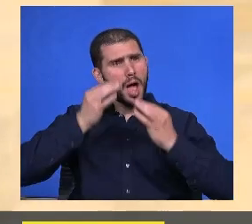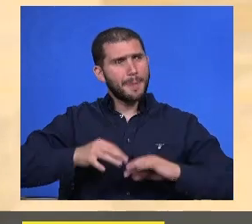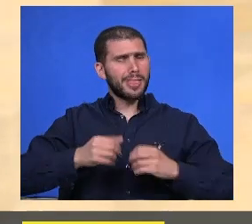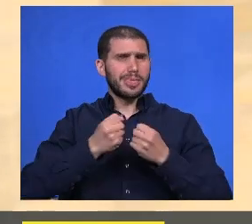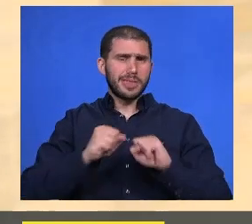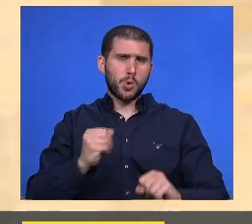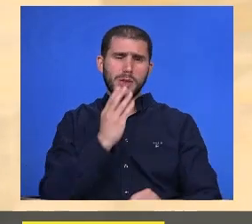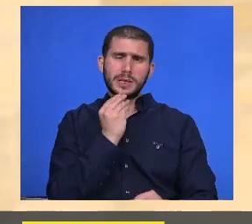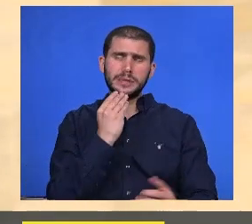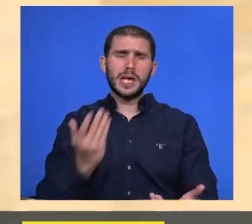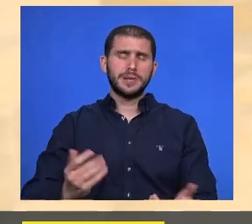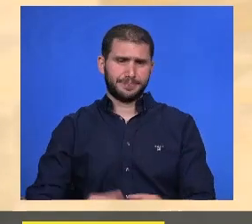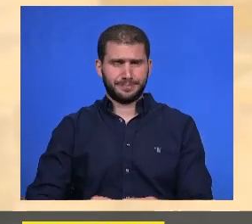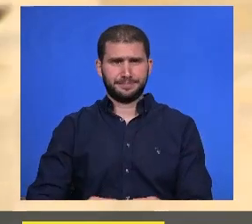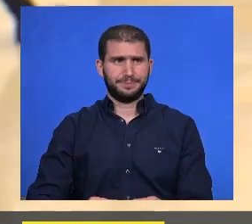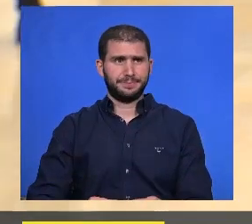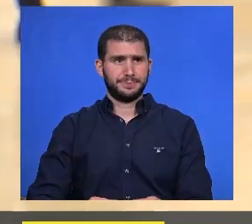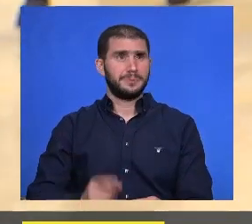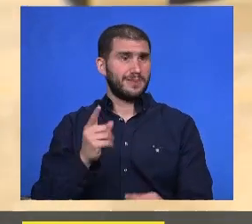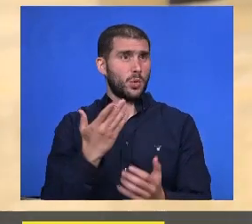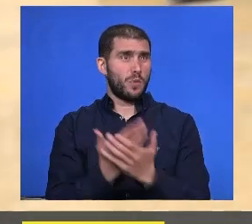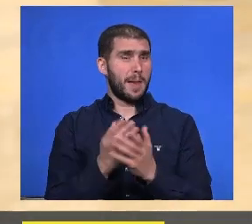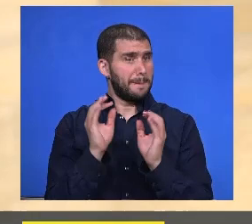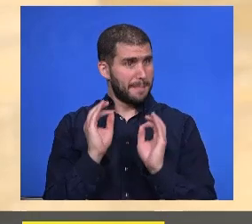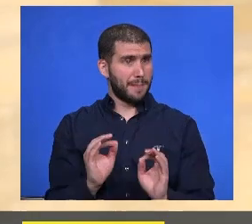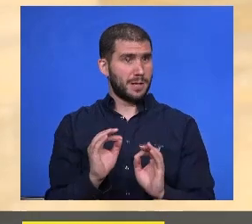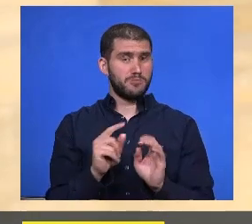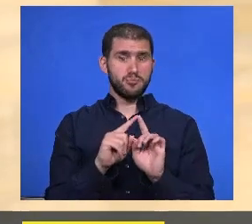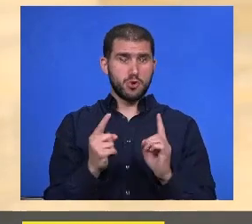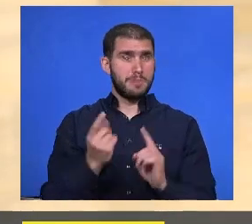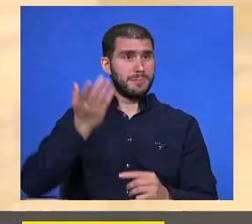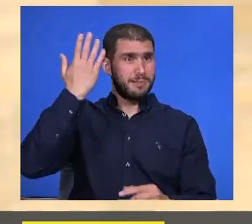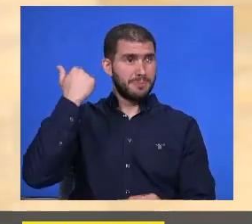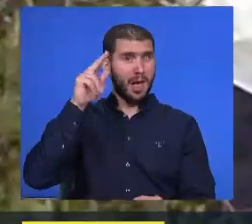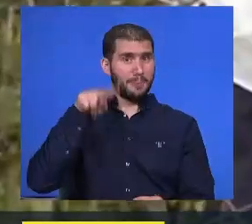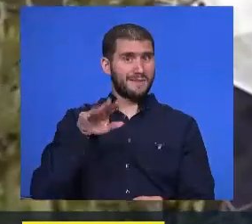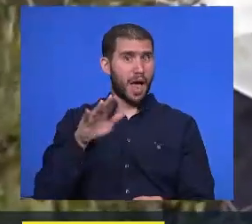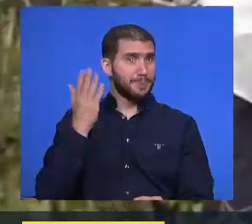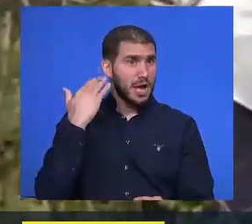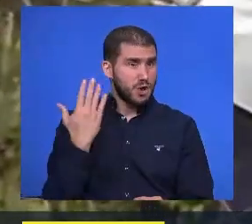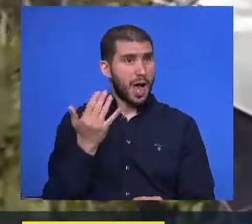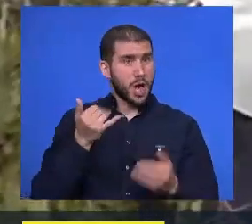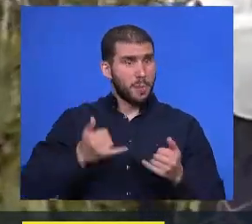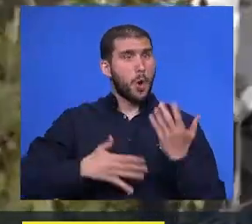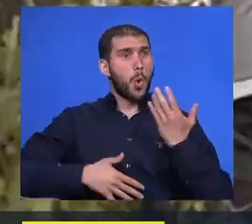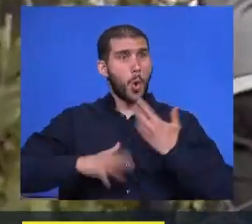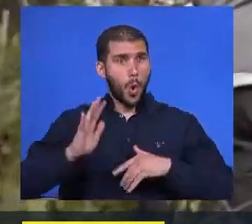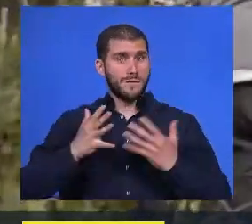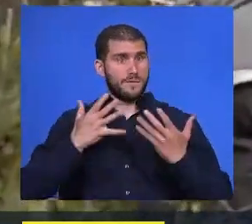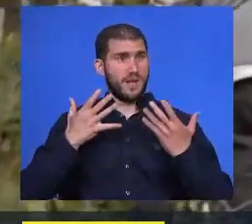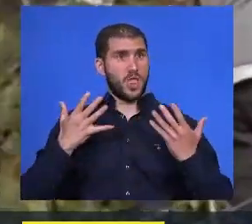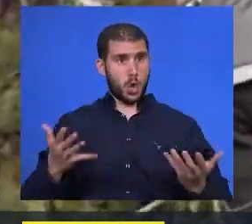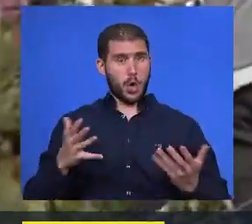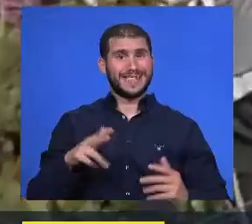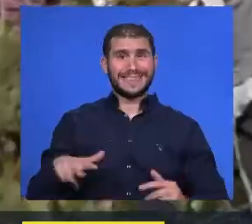לכבד את הדמוקרטיה הישראלית ואת העובדה שבאמת, בשונה ממה שהיה ב-2005 היום, רוב עצום